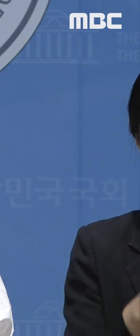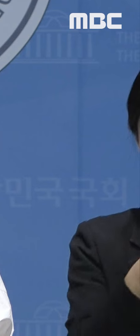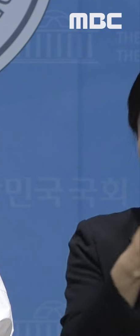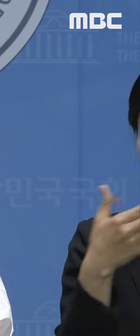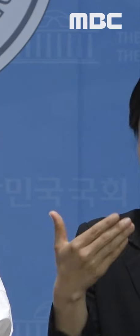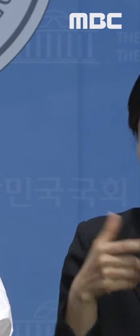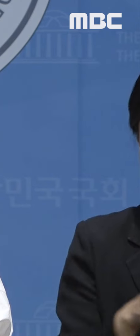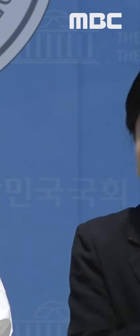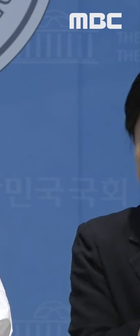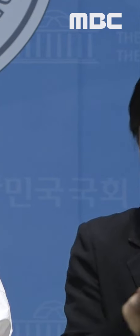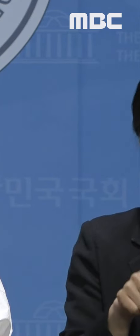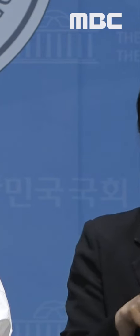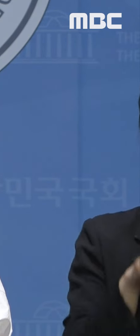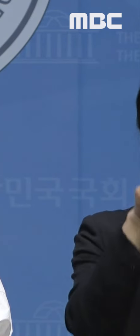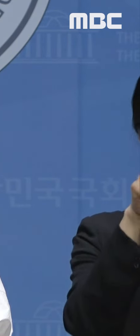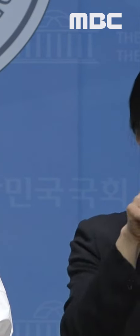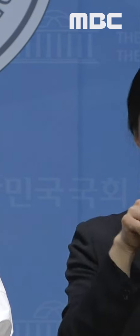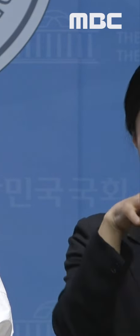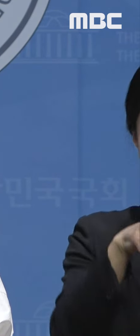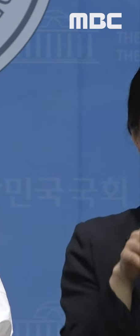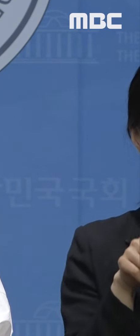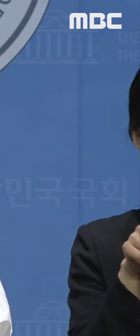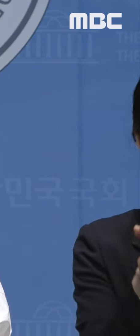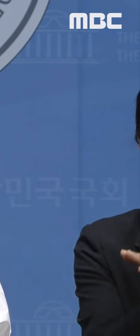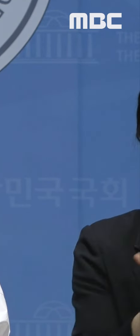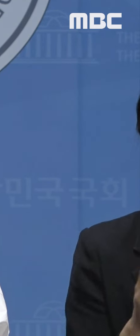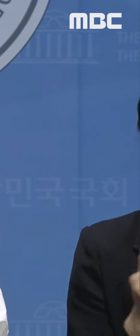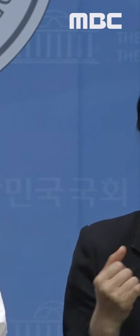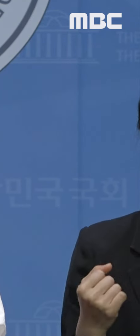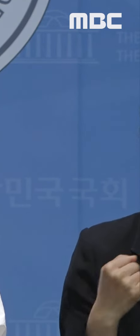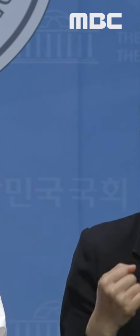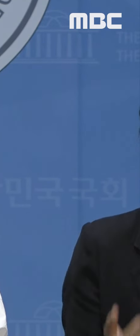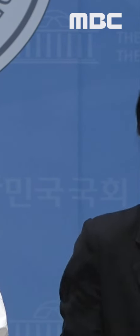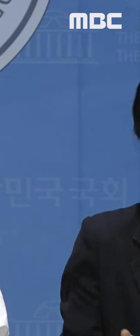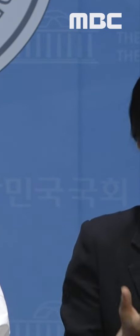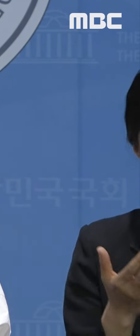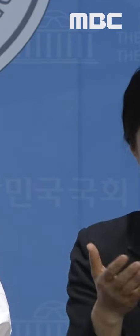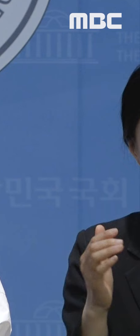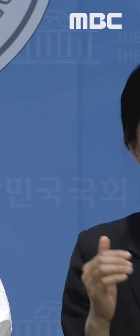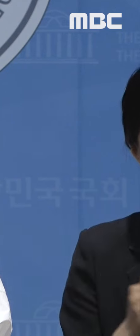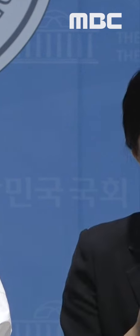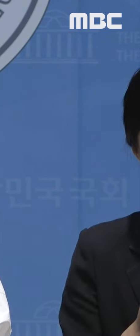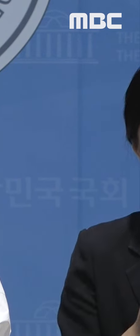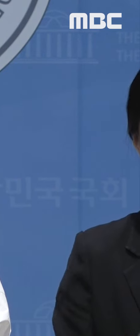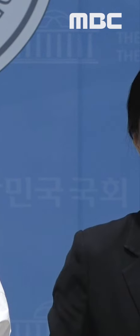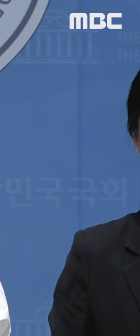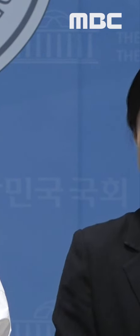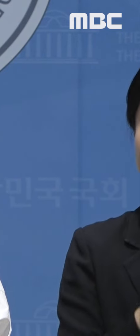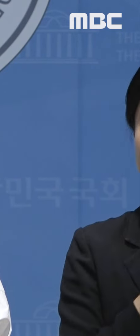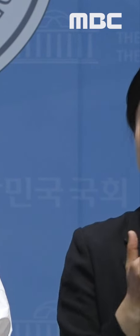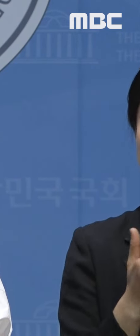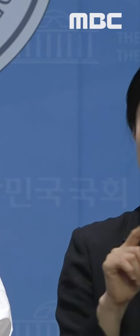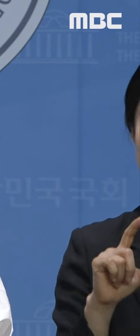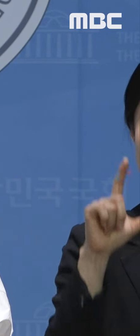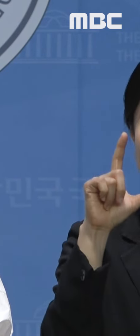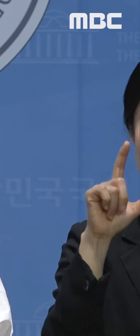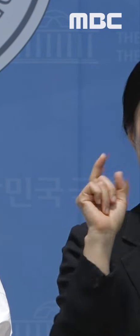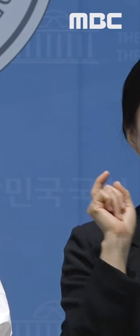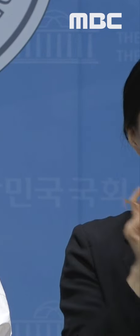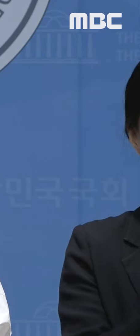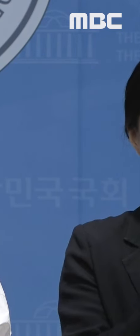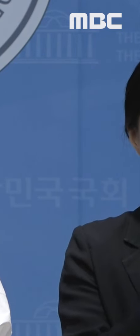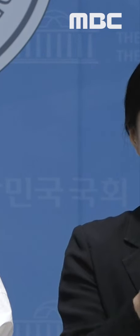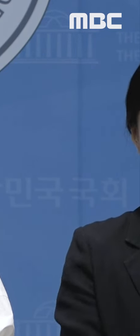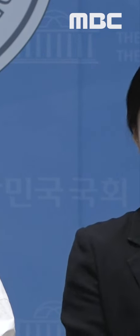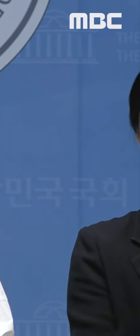특수 구조단 뚝섬 순환 구조대 등을 찾아 근무자 경도 하고요 자살 예방의 날을 맞아